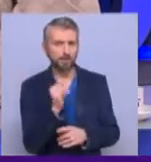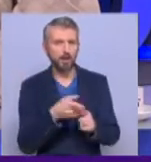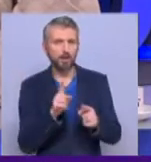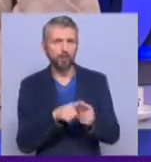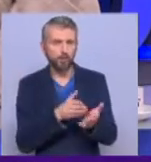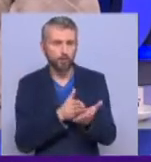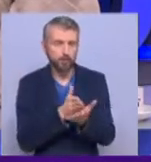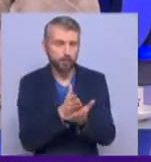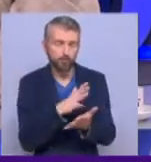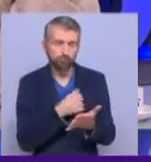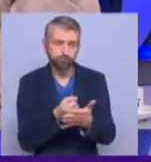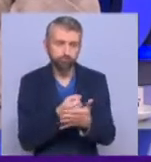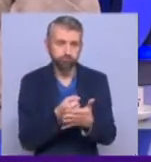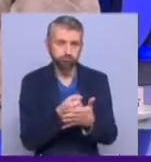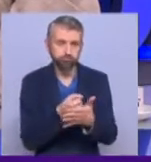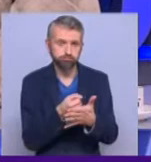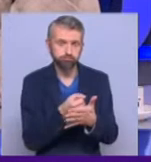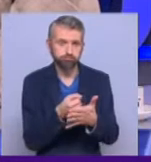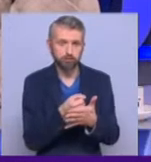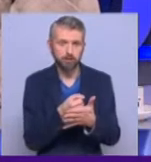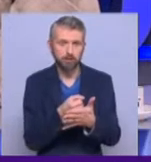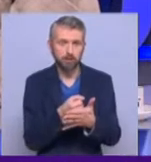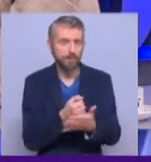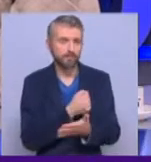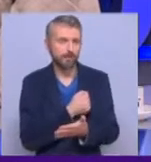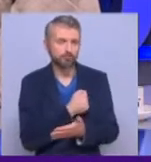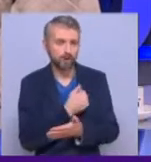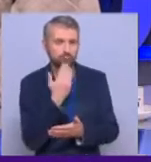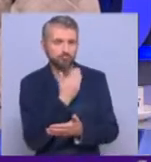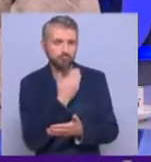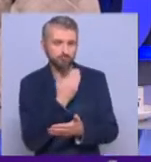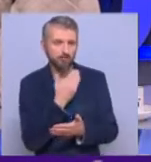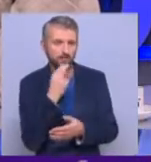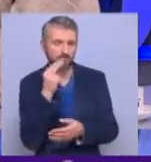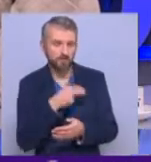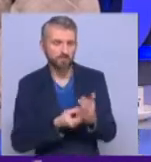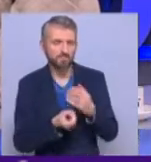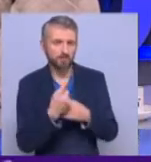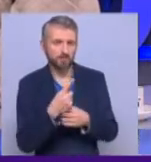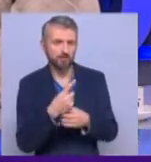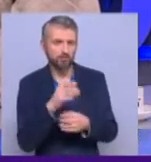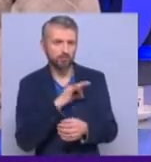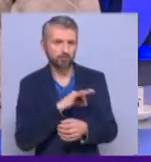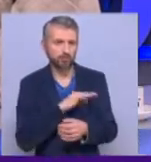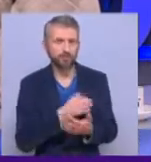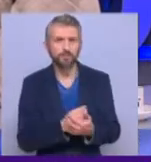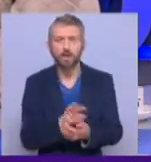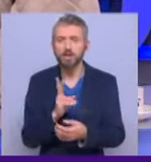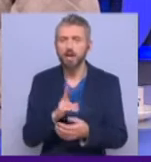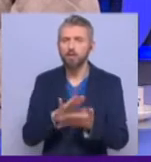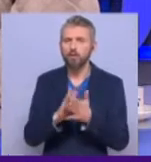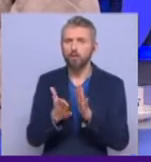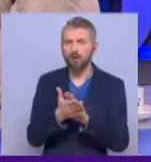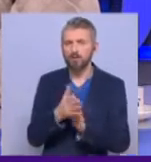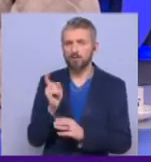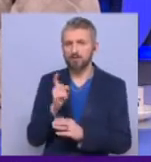лінію вони гнули-гнули, і, ви знаєте, на жаль, крайніми виявилися споживачі. Ну так, да, як завжди, як ситуація з заправками,